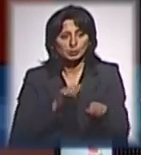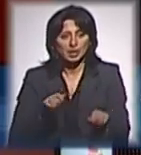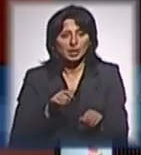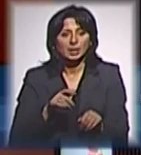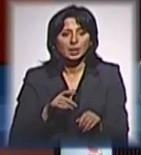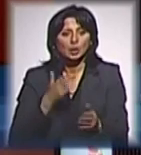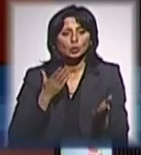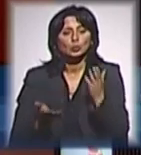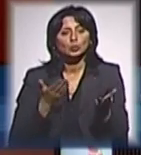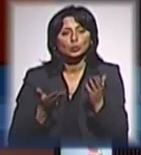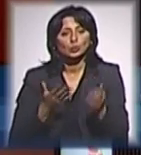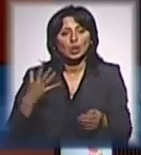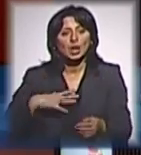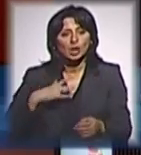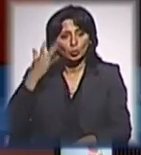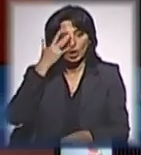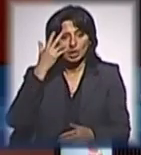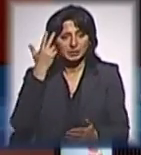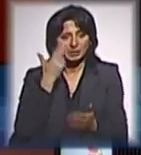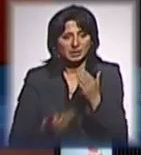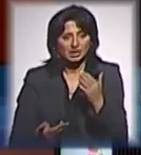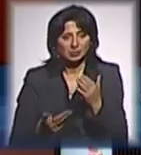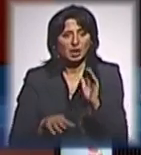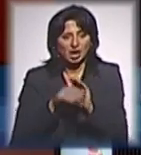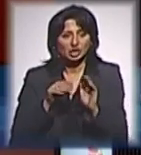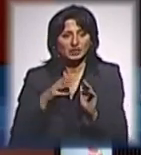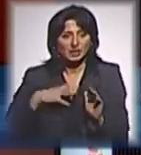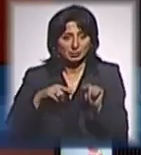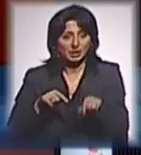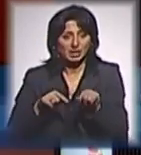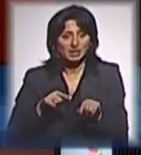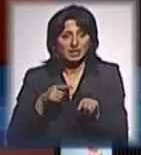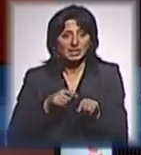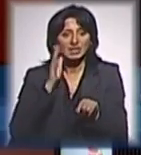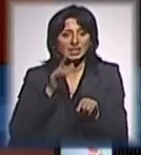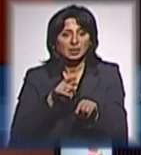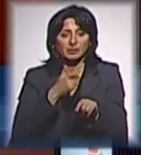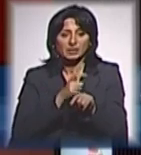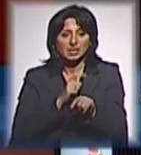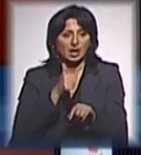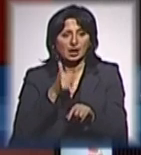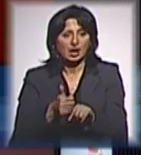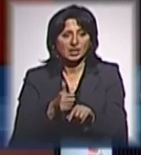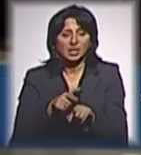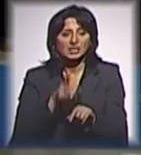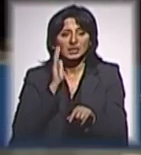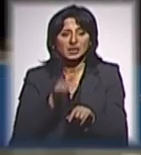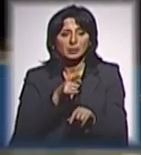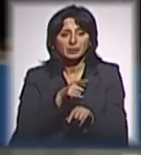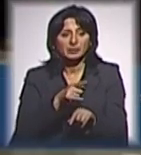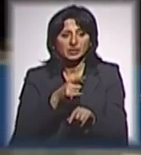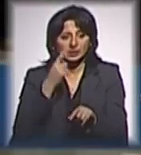ვთქვათ, თუ ქართული ოცნება წააგებს არჩევნებს თბილისში, ეს იქნება მისთვისაც ძალიან კარგი. ეს იქნება